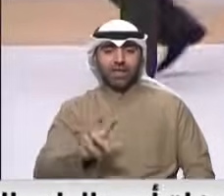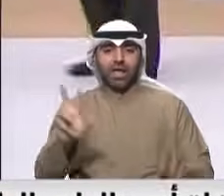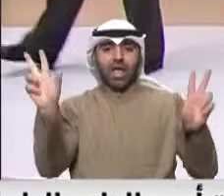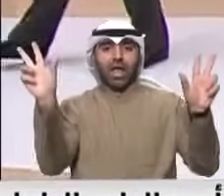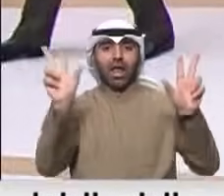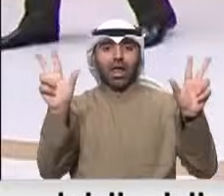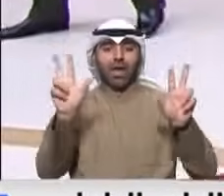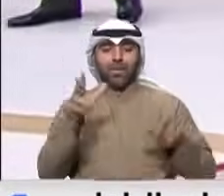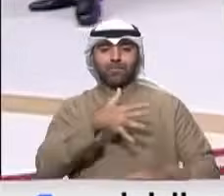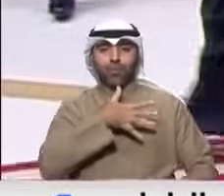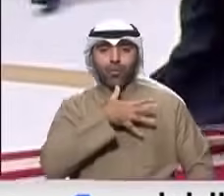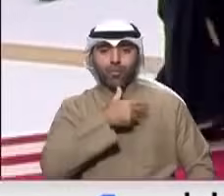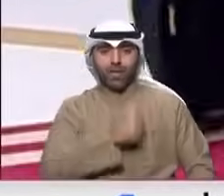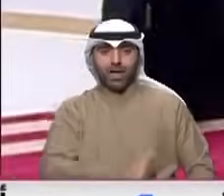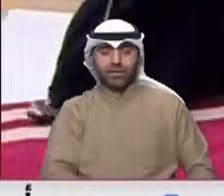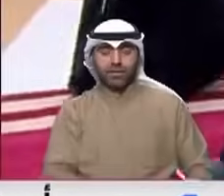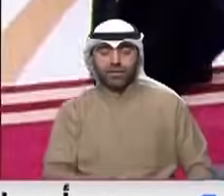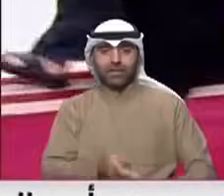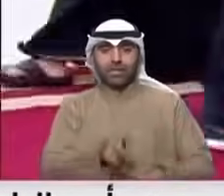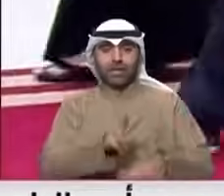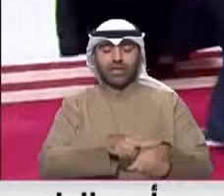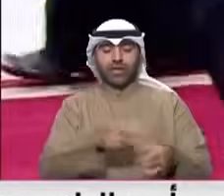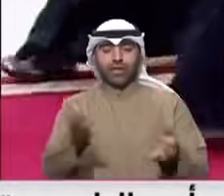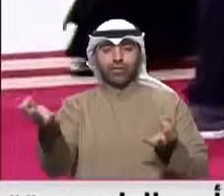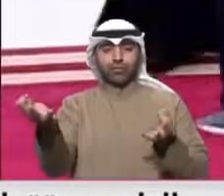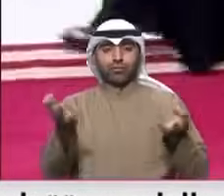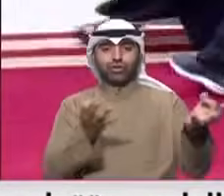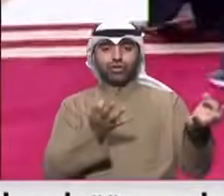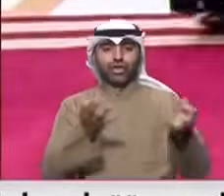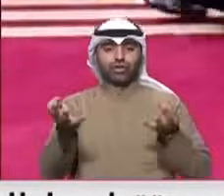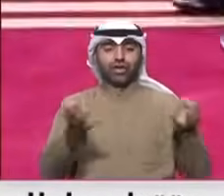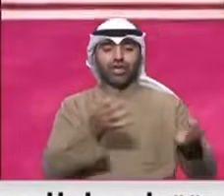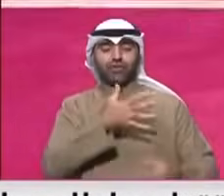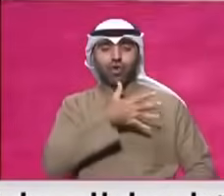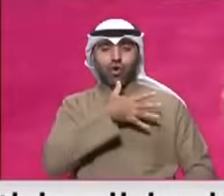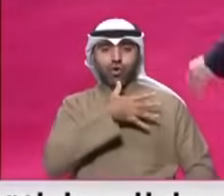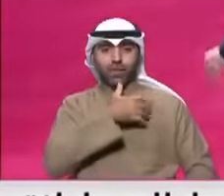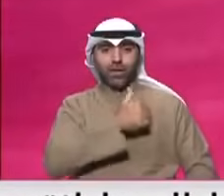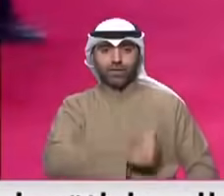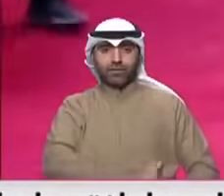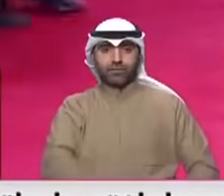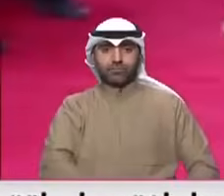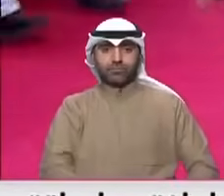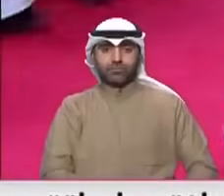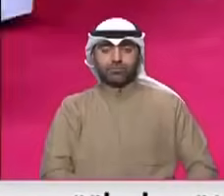المستشار بديوان البلاط السلطاني السيد فيصل بن حمود